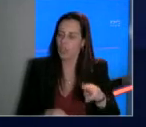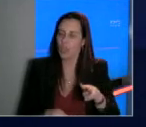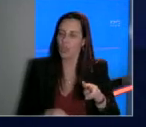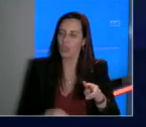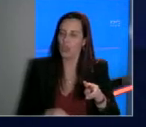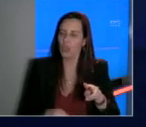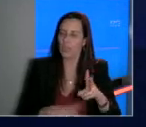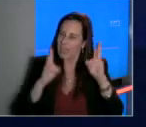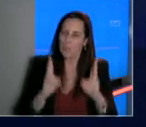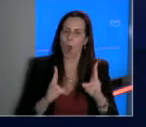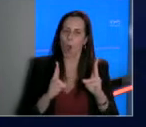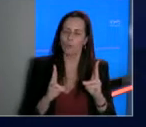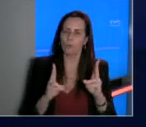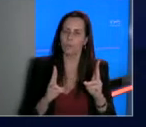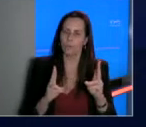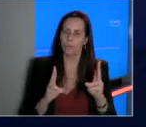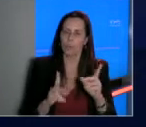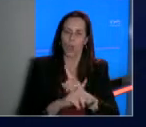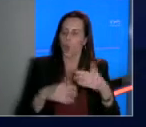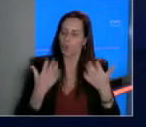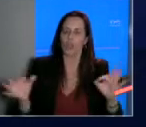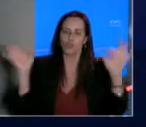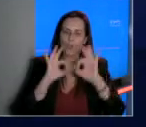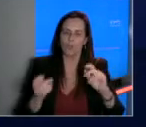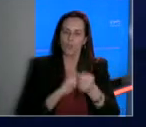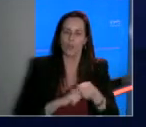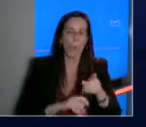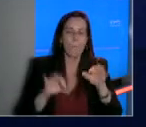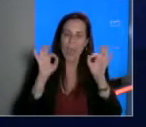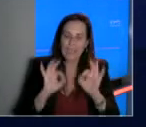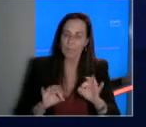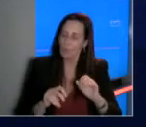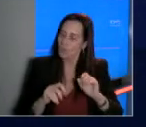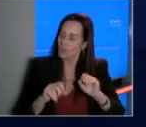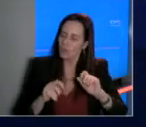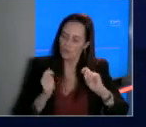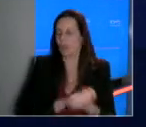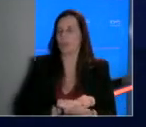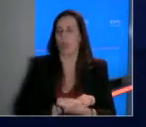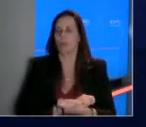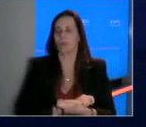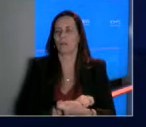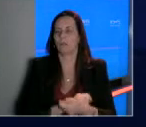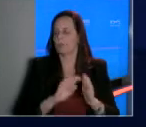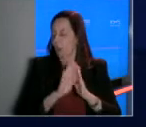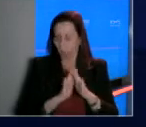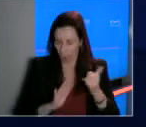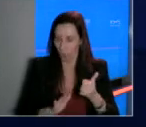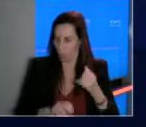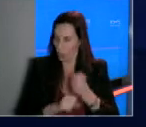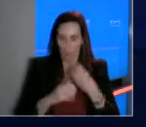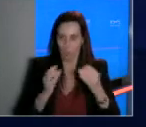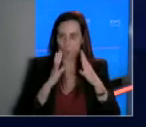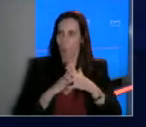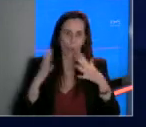איזשהו קיבעון שלא נותן לשום דבר לזוז. הוא בעצם שבר את הכלים, נכון? הוא עשה